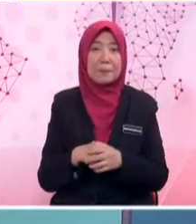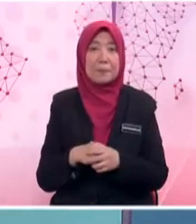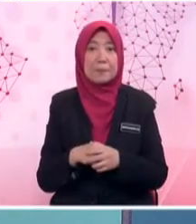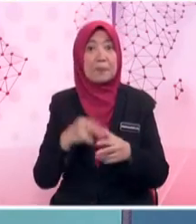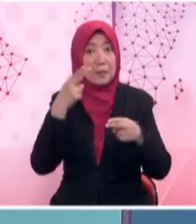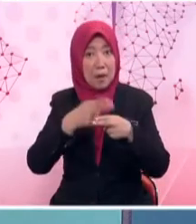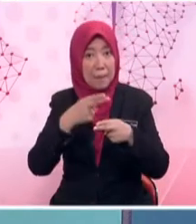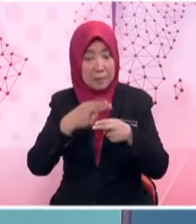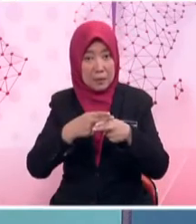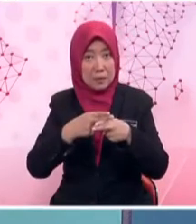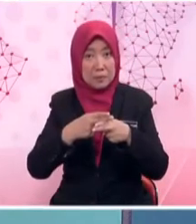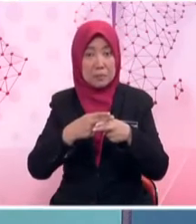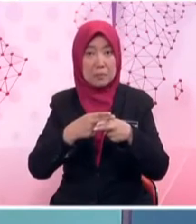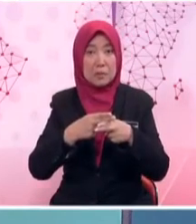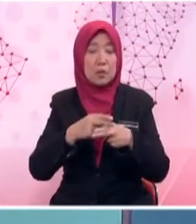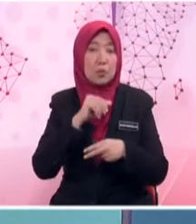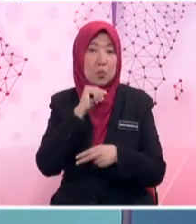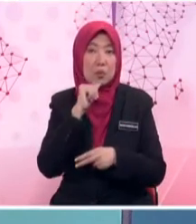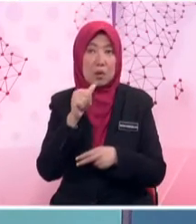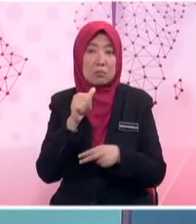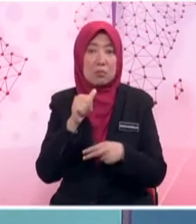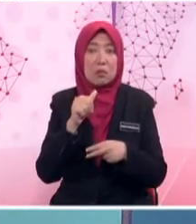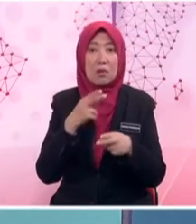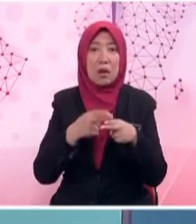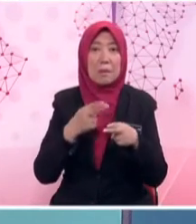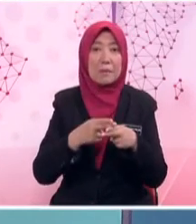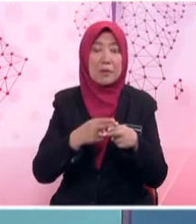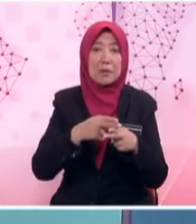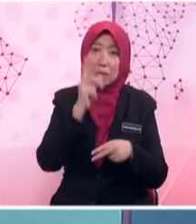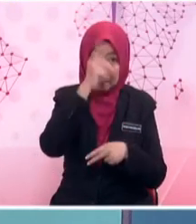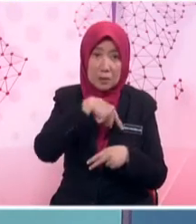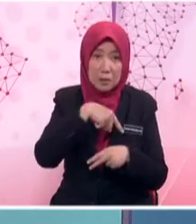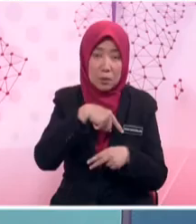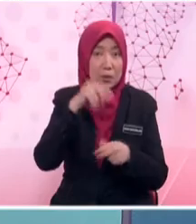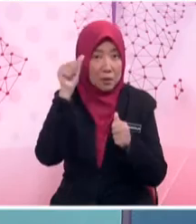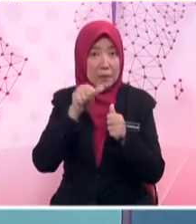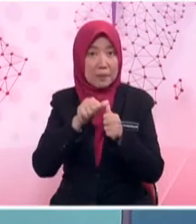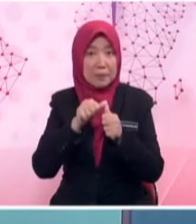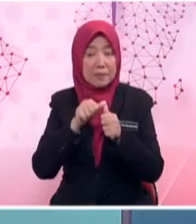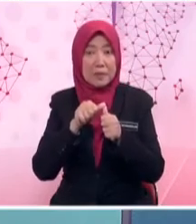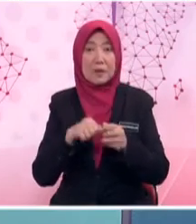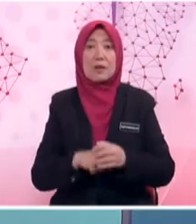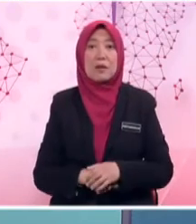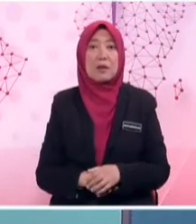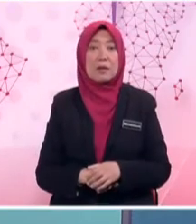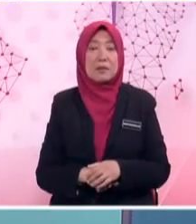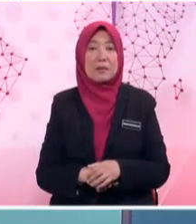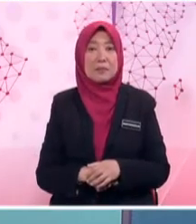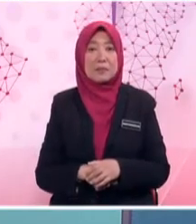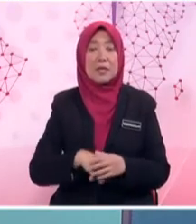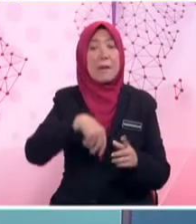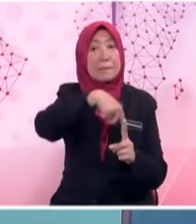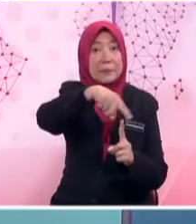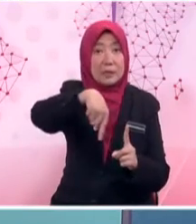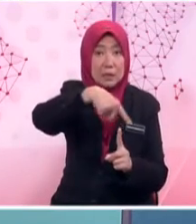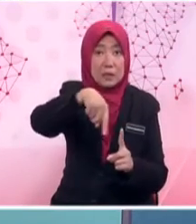nama murid tu mesti di hadapan ya. Faham cikgu? Ini menunjukkan bila. Kita letak di depan kali ini ya. Okey. Lepas tu